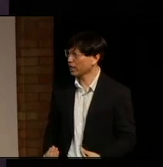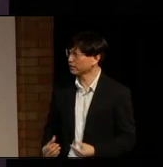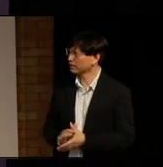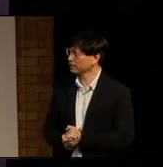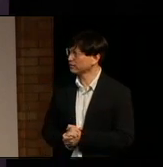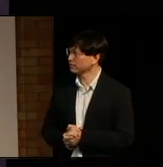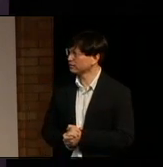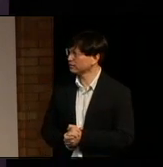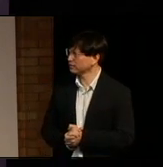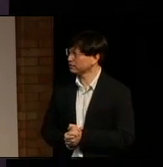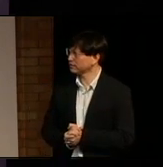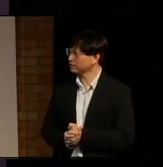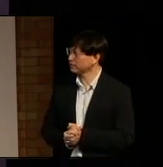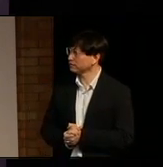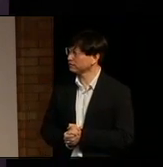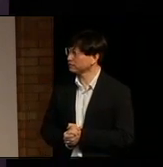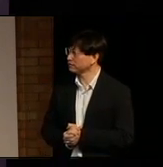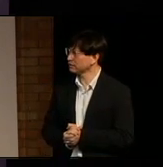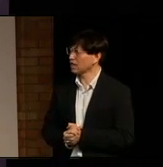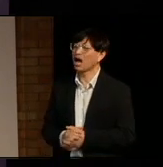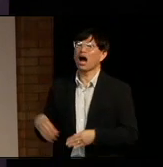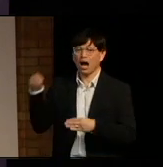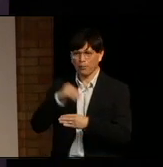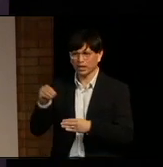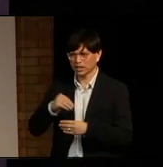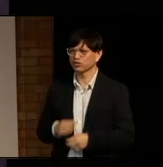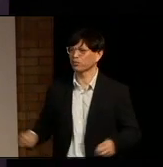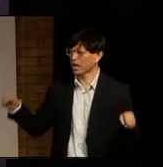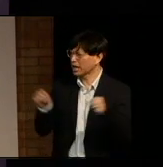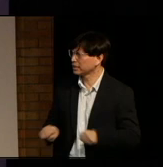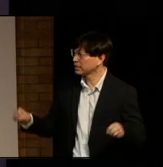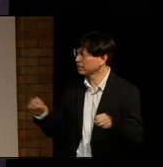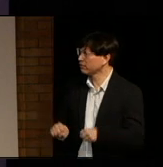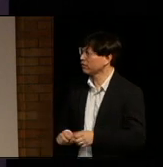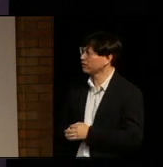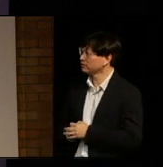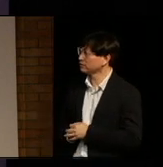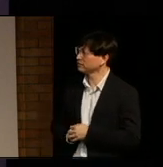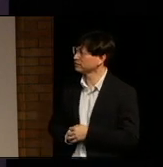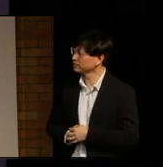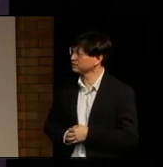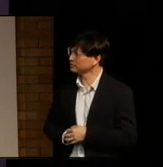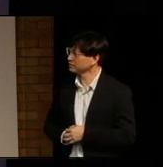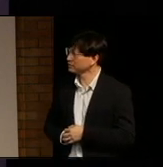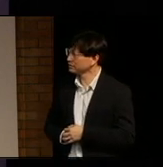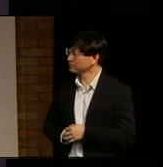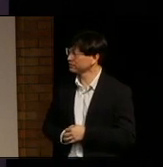ci ha Futo essere partecipi all'attivo di questo e e